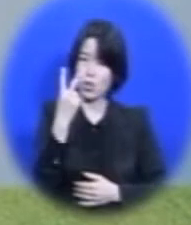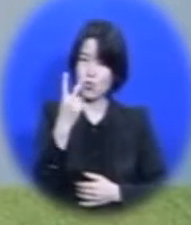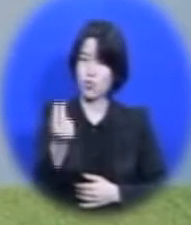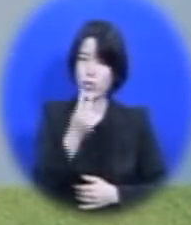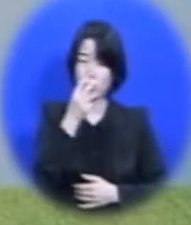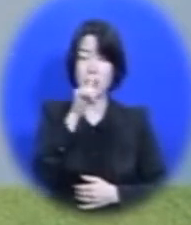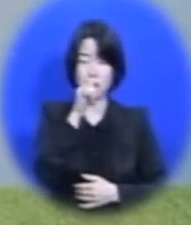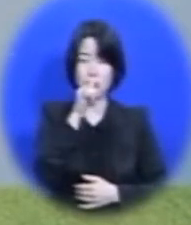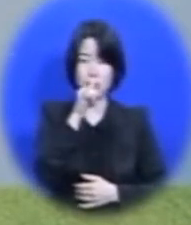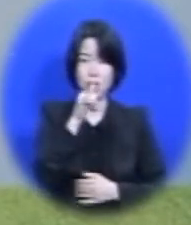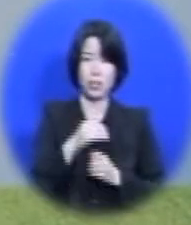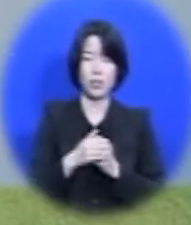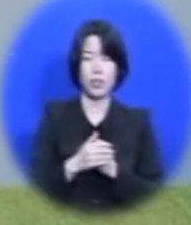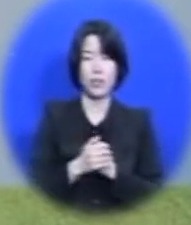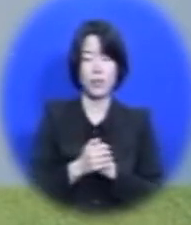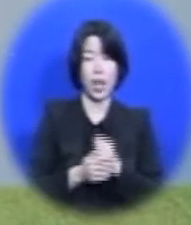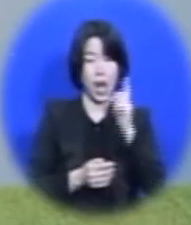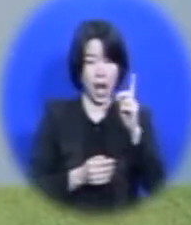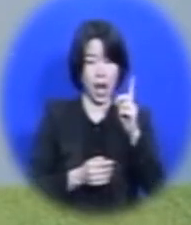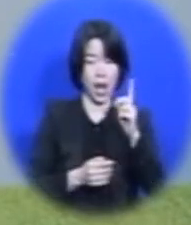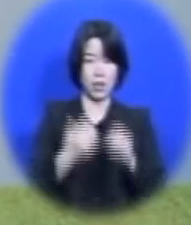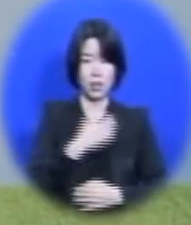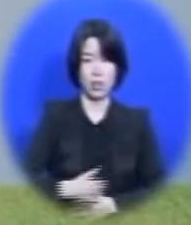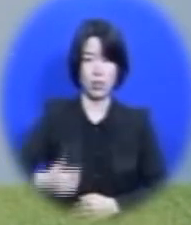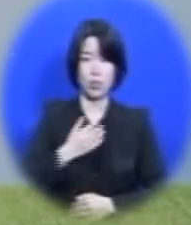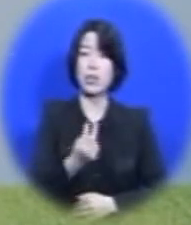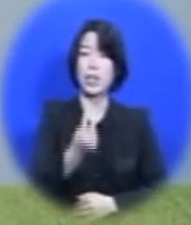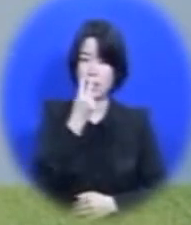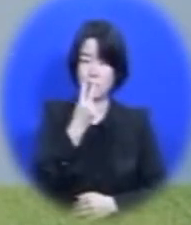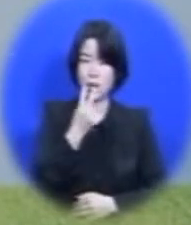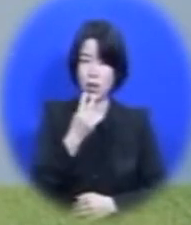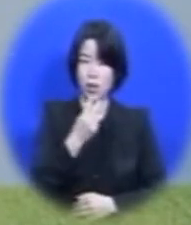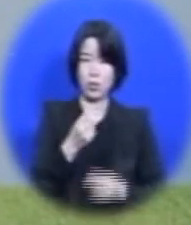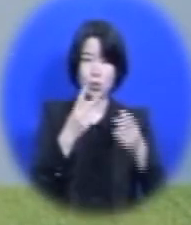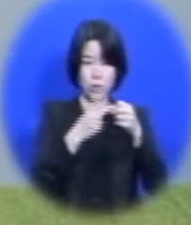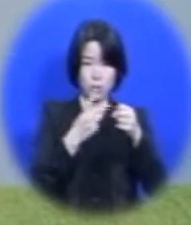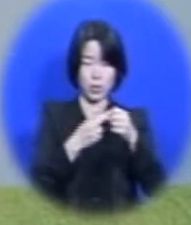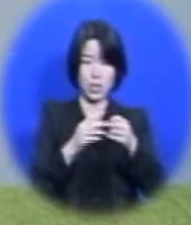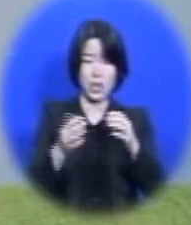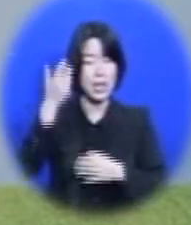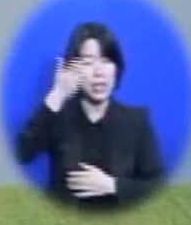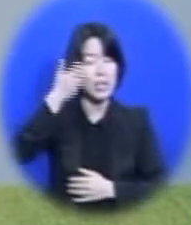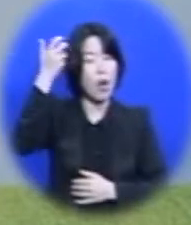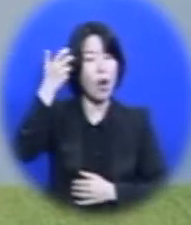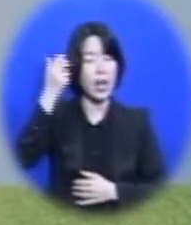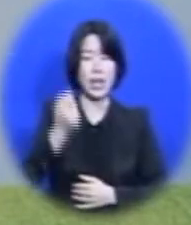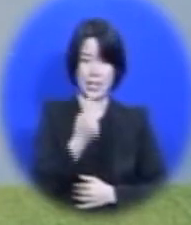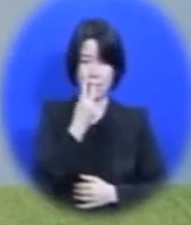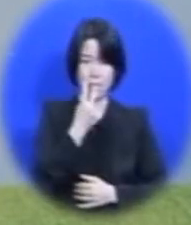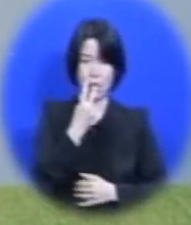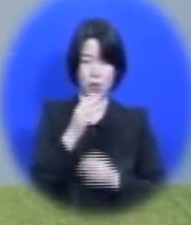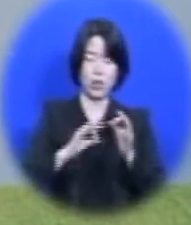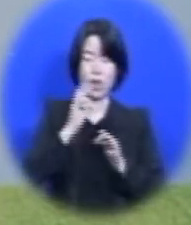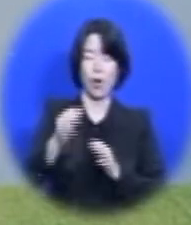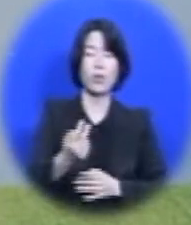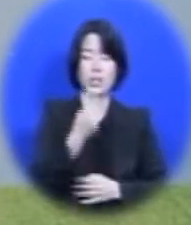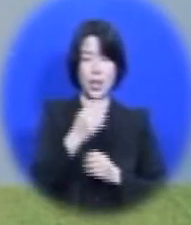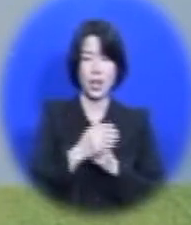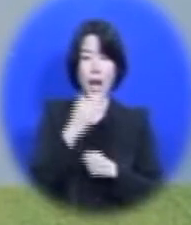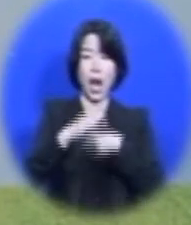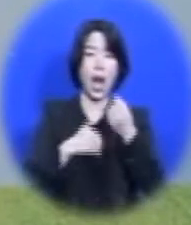겁니다. 한 생명은 육체의 생명이고 하나는 영의 생명, 영생입니다.